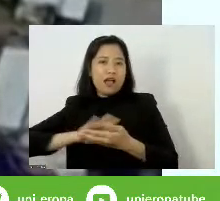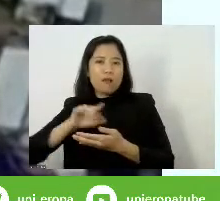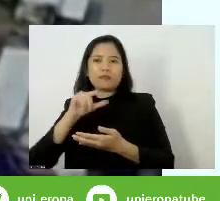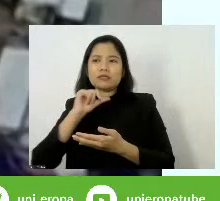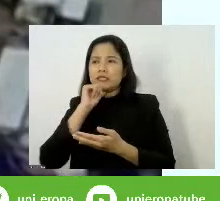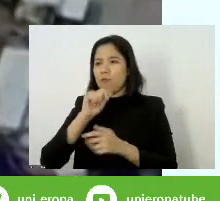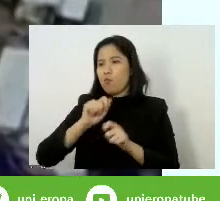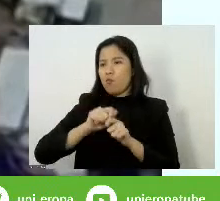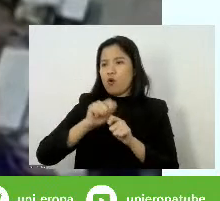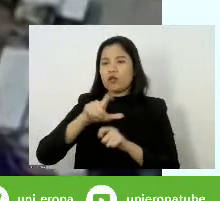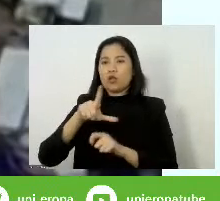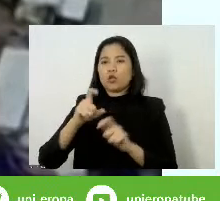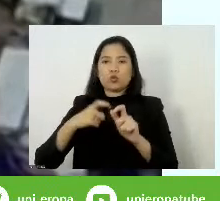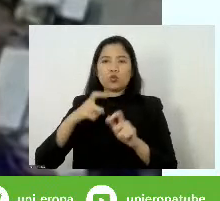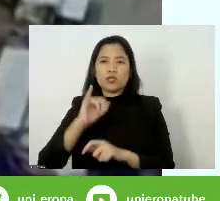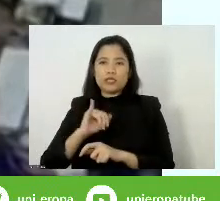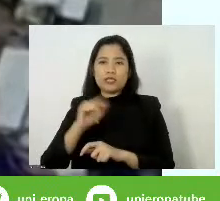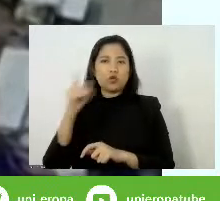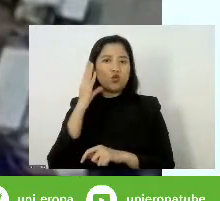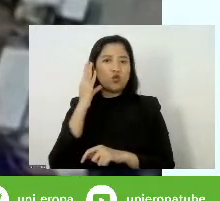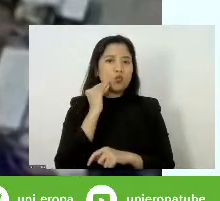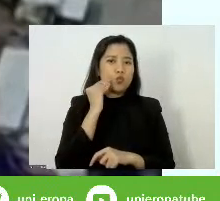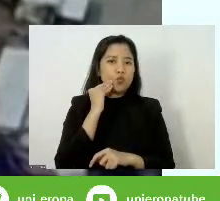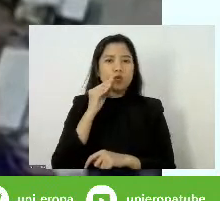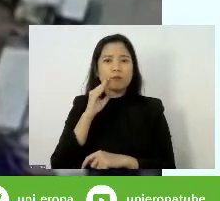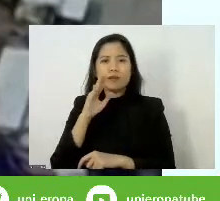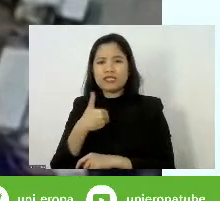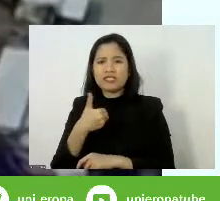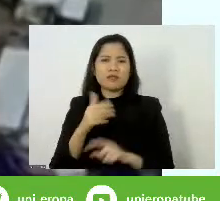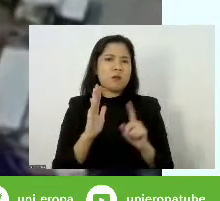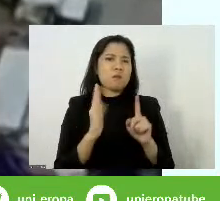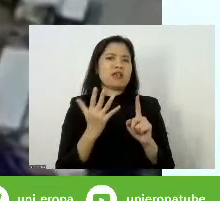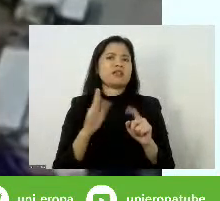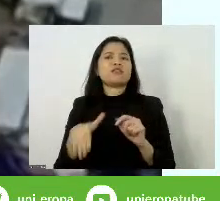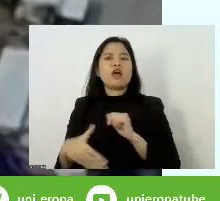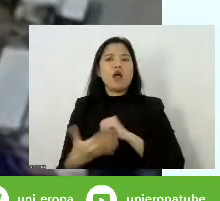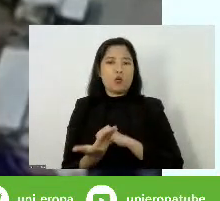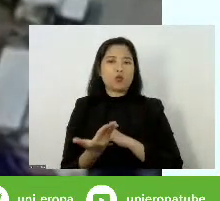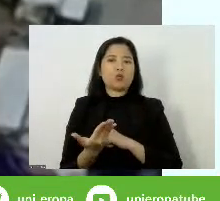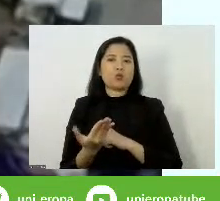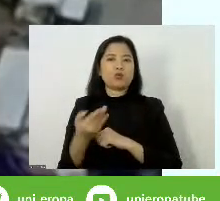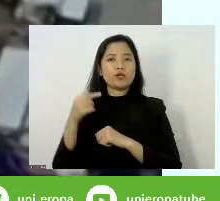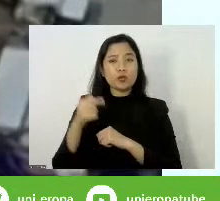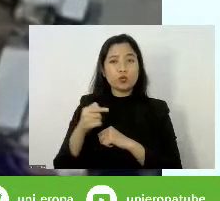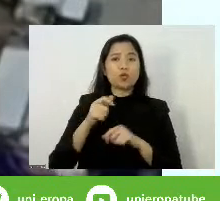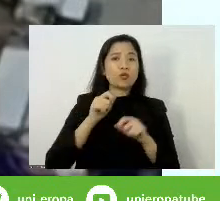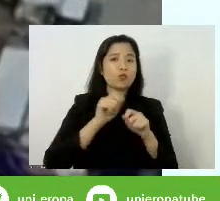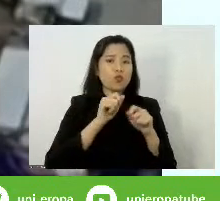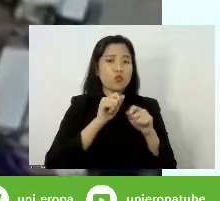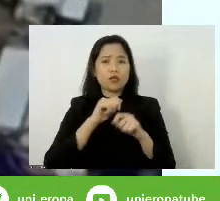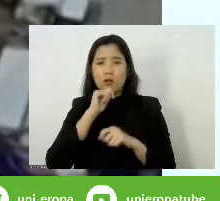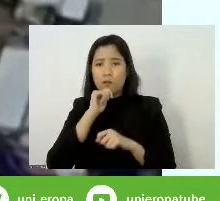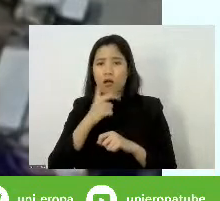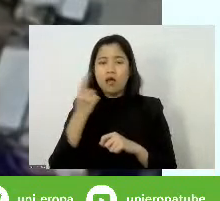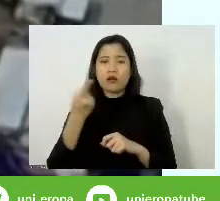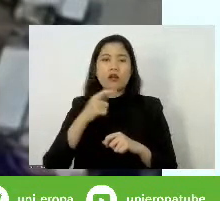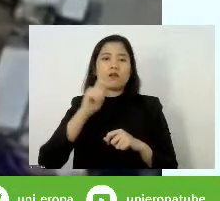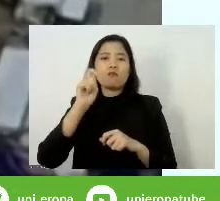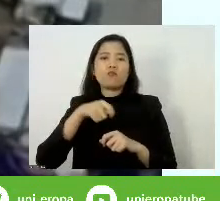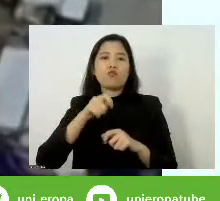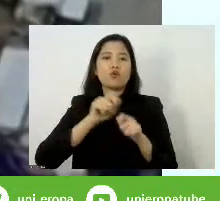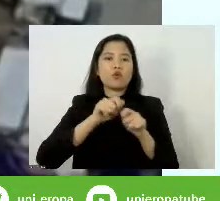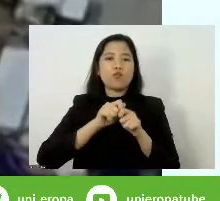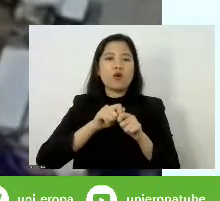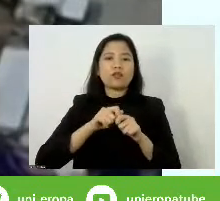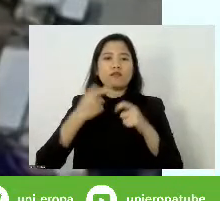Lusi Yang umurnya masih sekitar 15 tahun dan dibuat untuk sling strap kamera